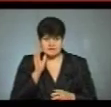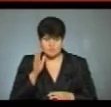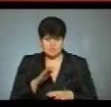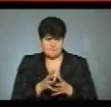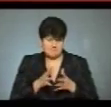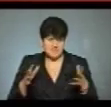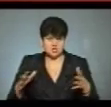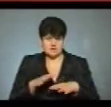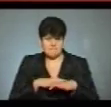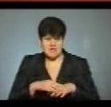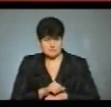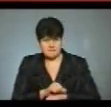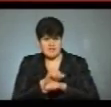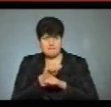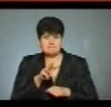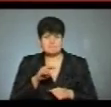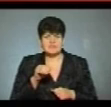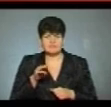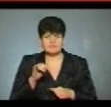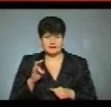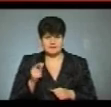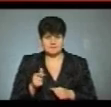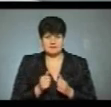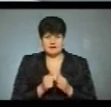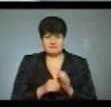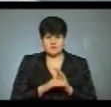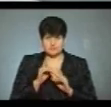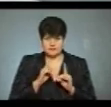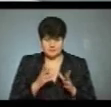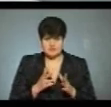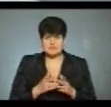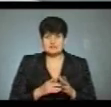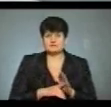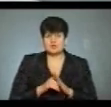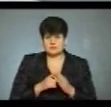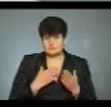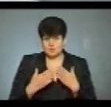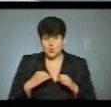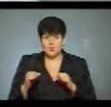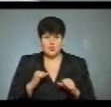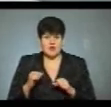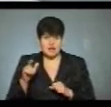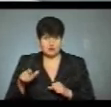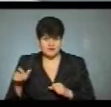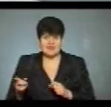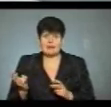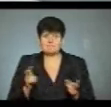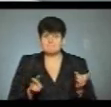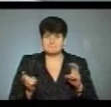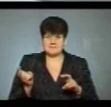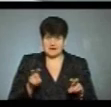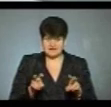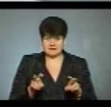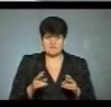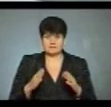масовий пікет, мітинг так званий, так, під Верховною? Так. Завтра ми спочатку спілкуємося із урядовцями, які до нас прийдуть у